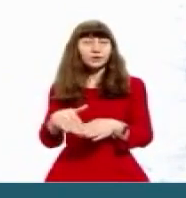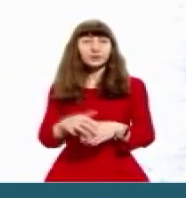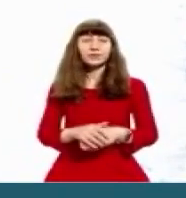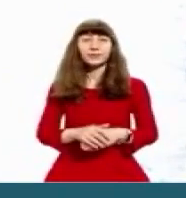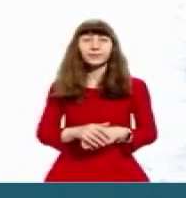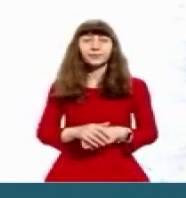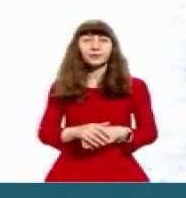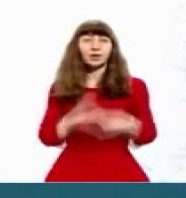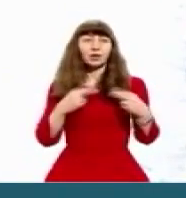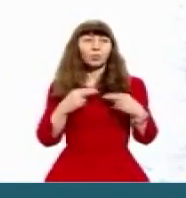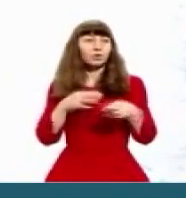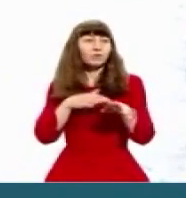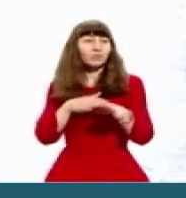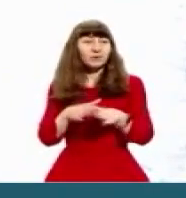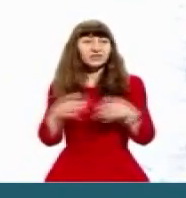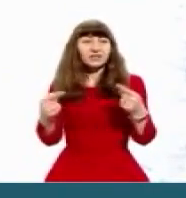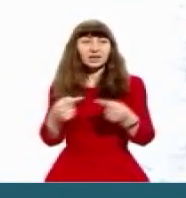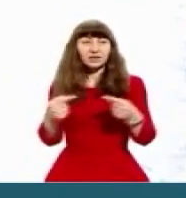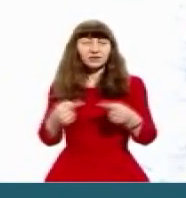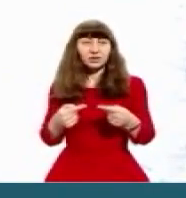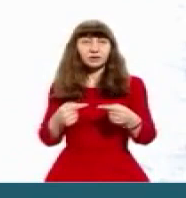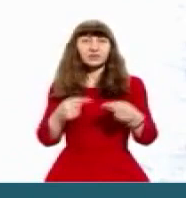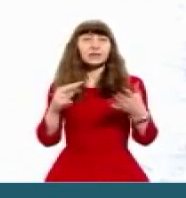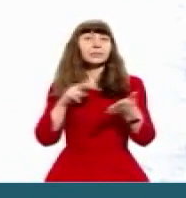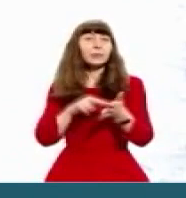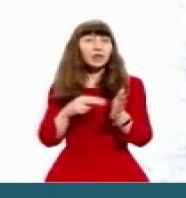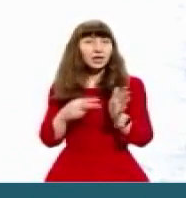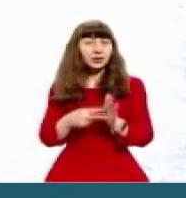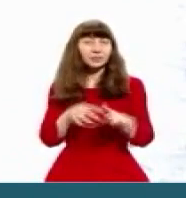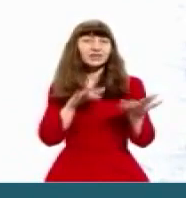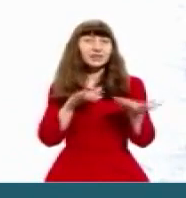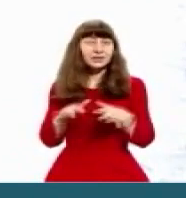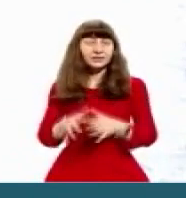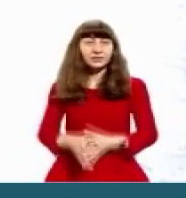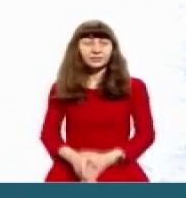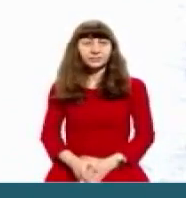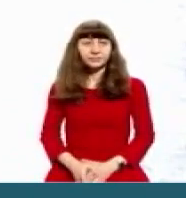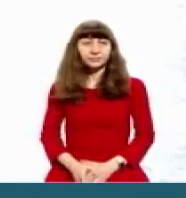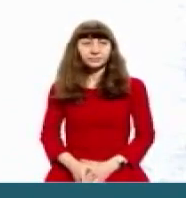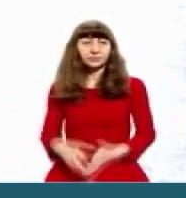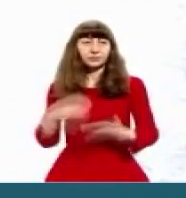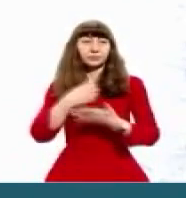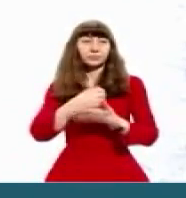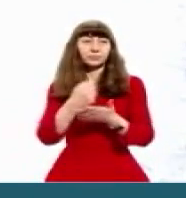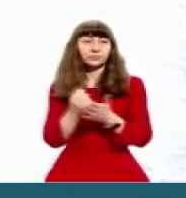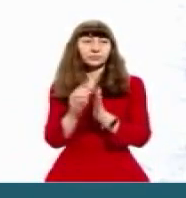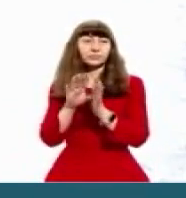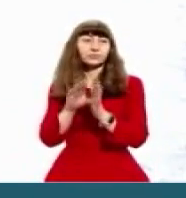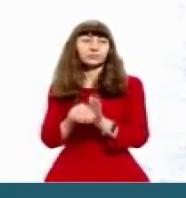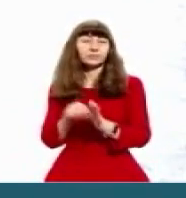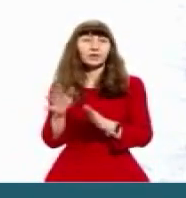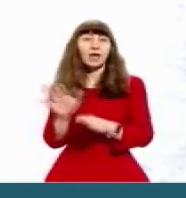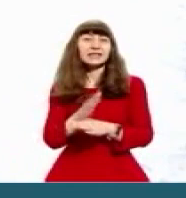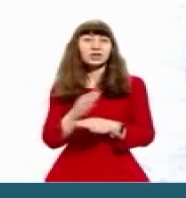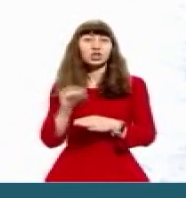работа ведется согласно утвержденного алгоритма. Алгоритм действий и работы утверждается вместе с отделом